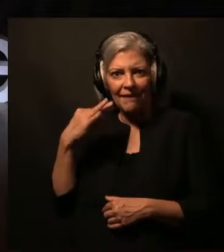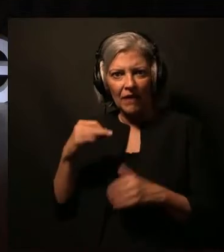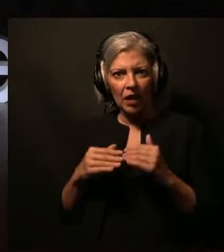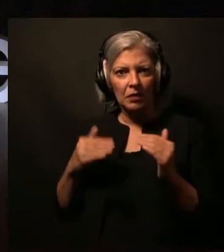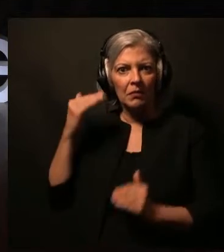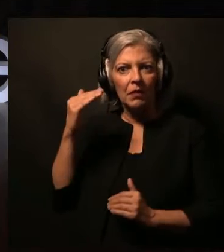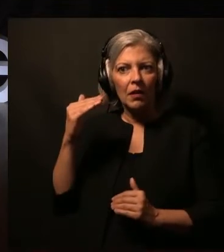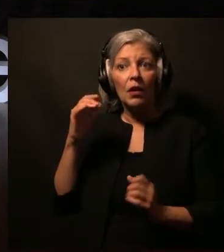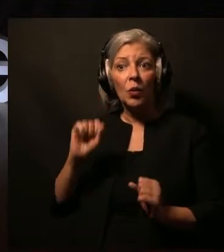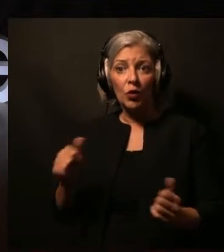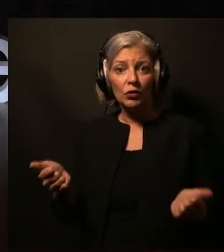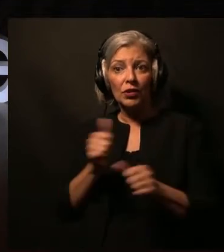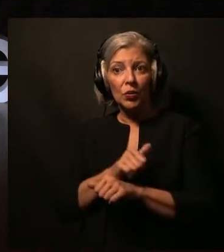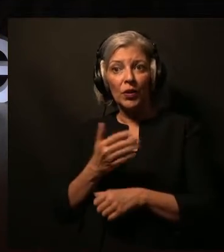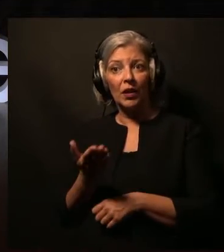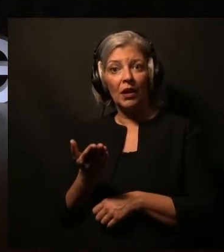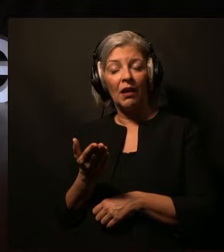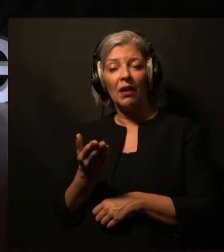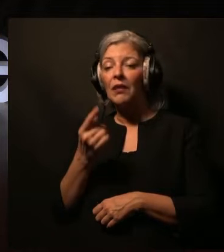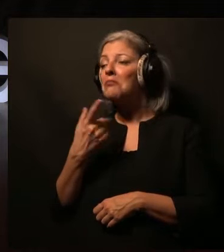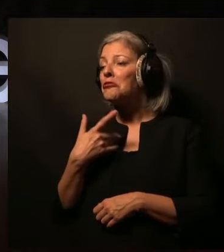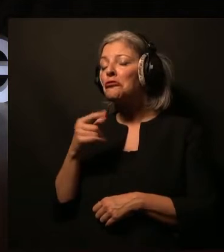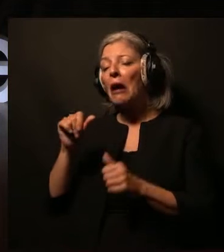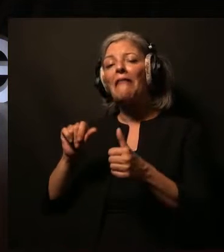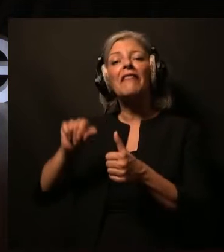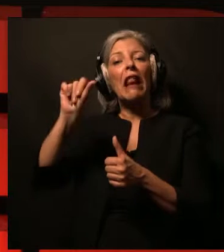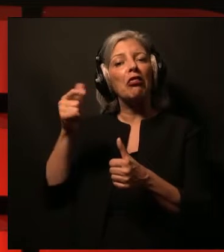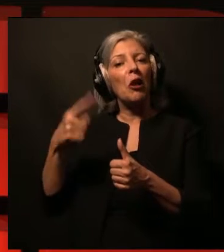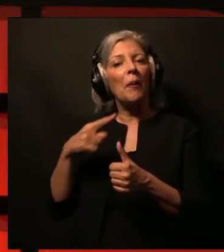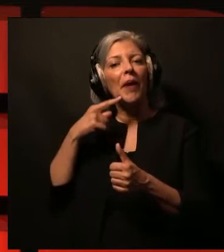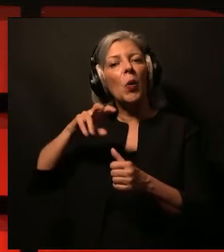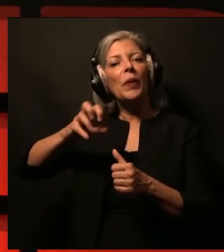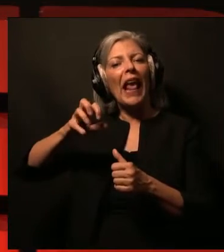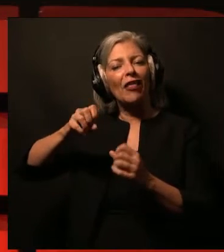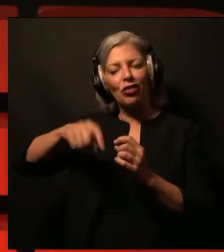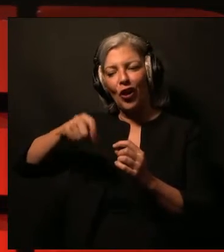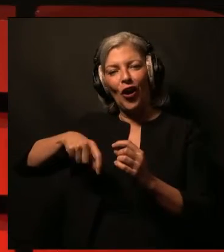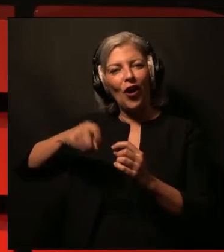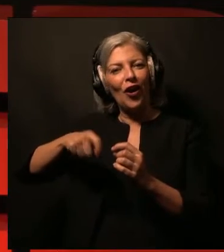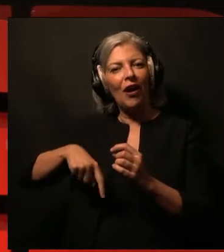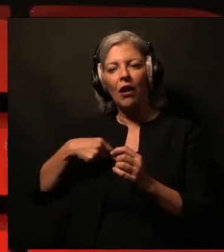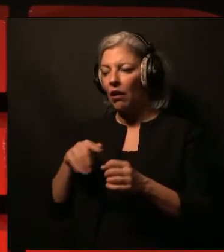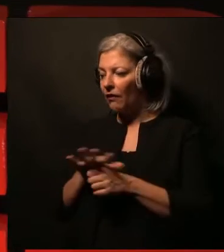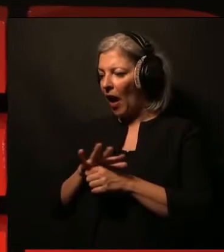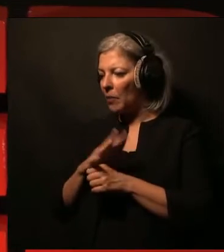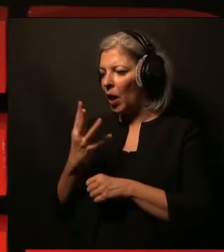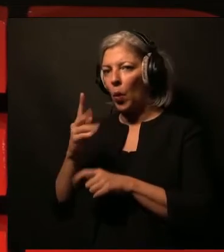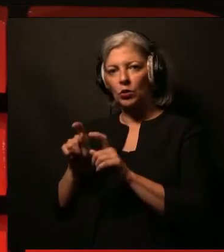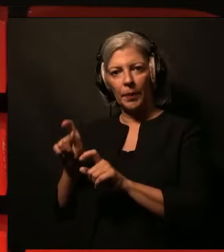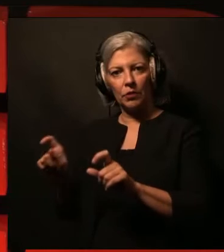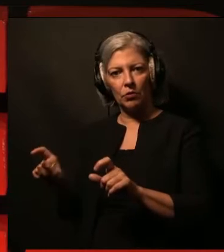sostituirlo con questo un filtro per il rubinetto che permette a una famiglia di quattro